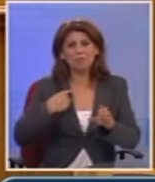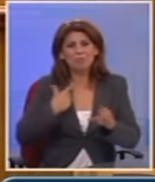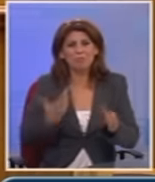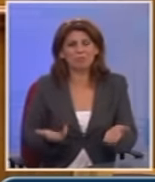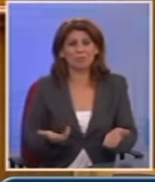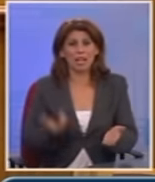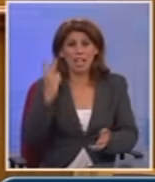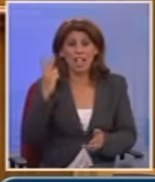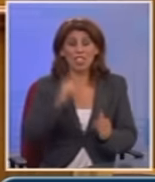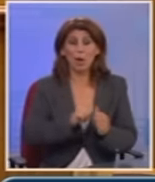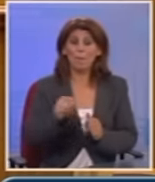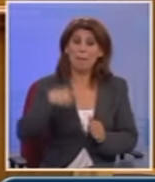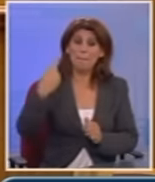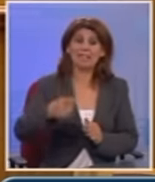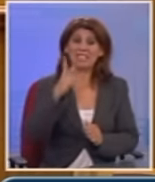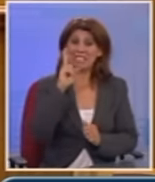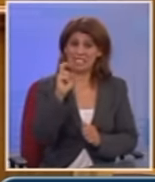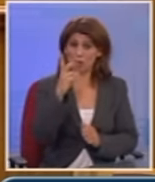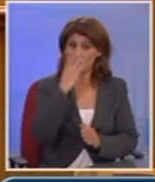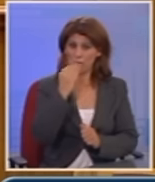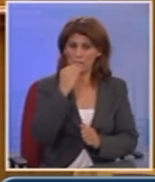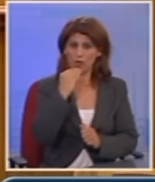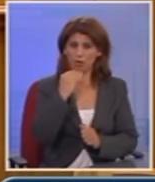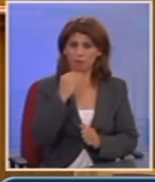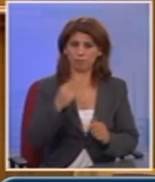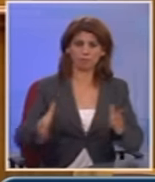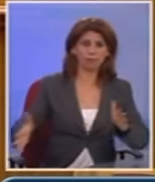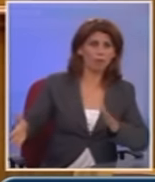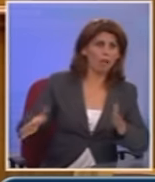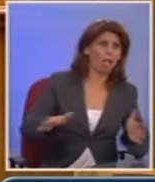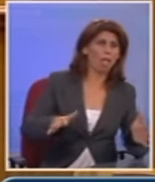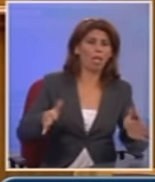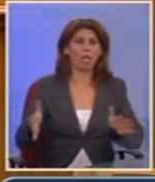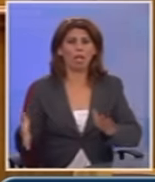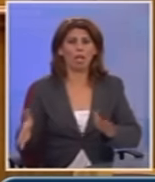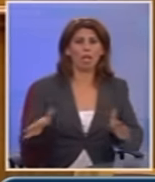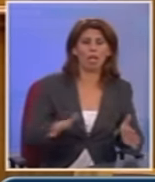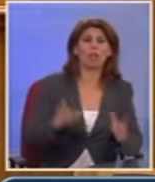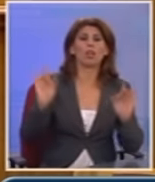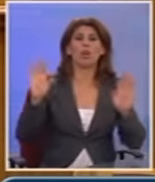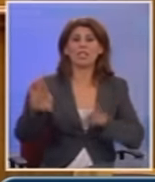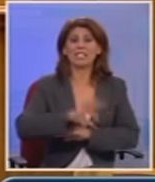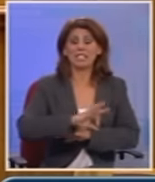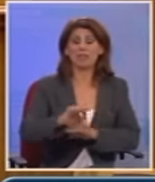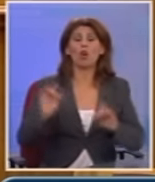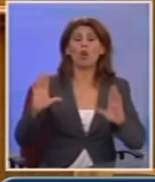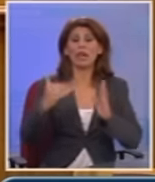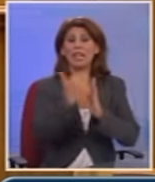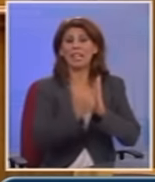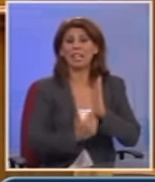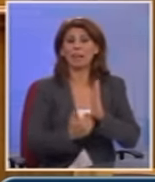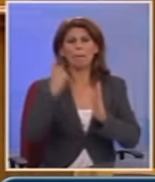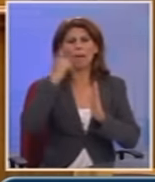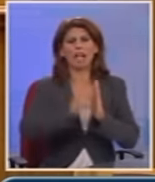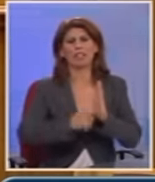Επί 2 μήνες μετά τις 20 Φεβρουαρίου πελαγοδρομούσατε χωρίς σχέδιο, χωρίς ιεράρχηση, με εκθέσεις